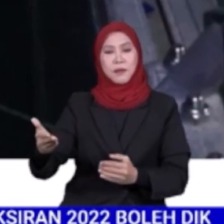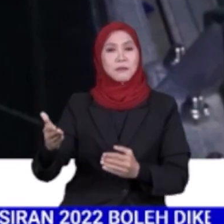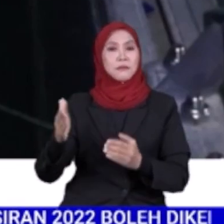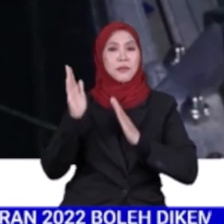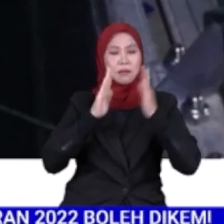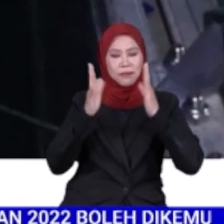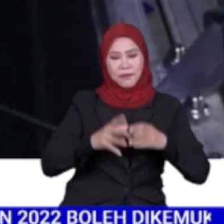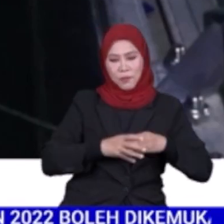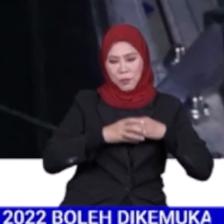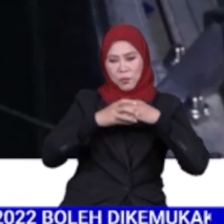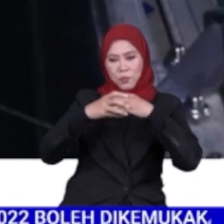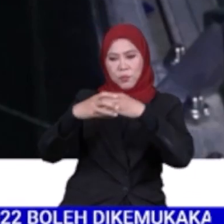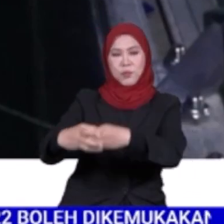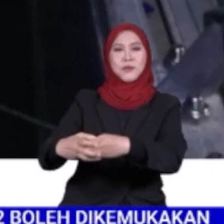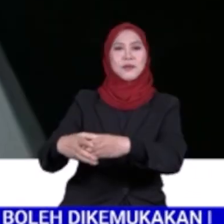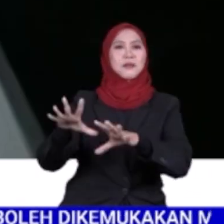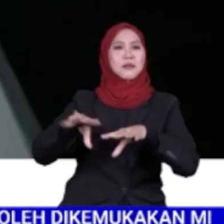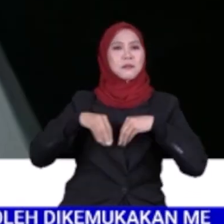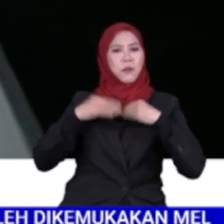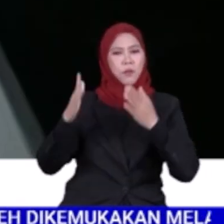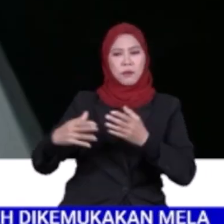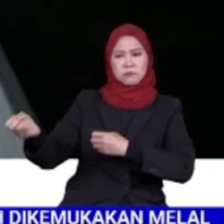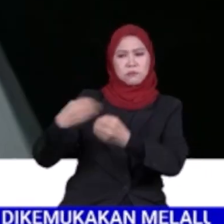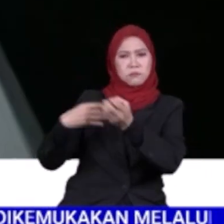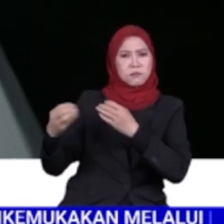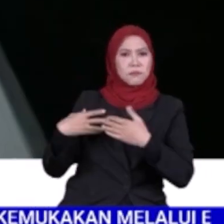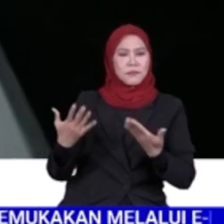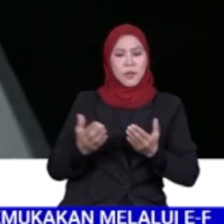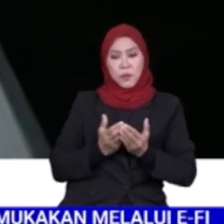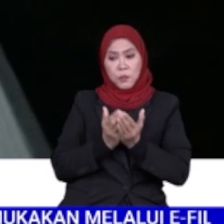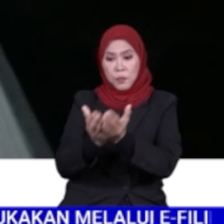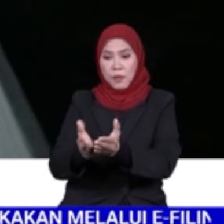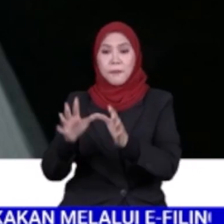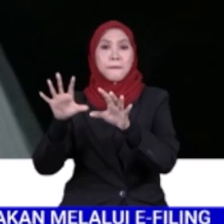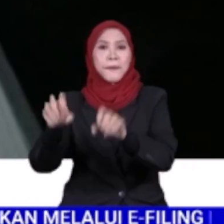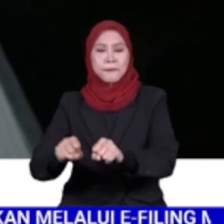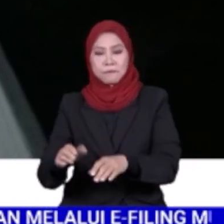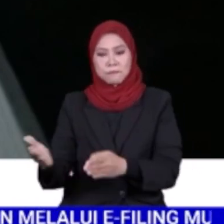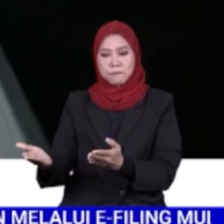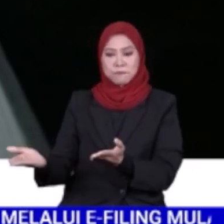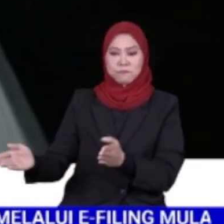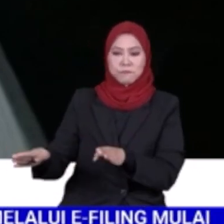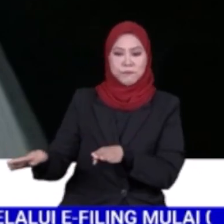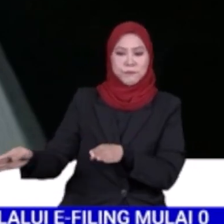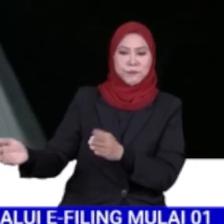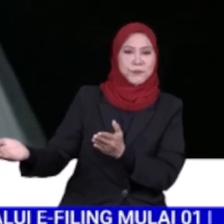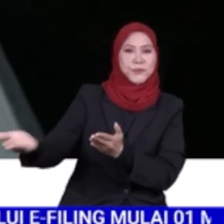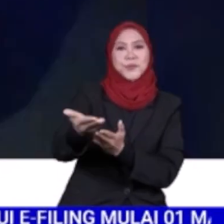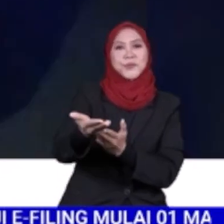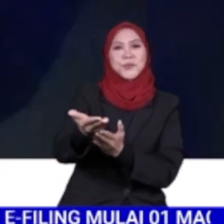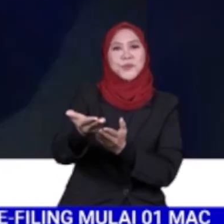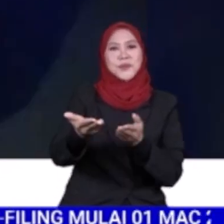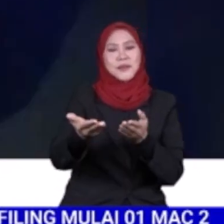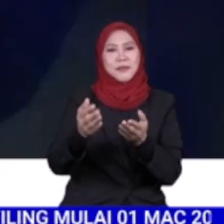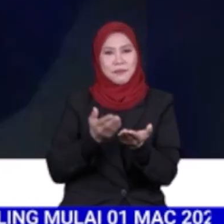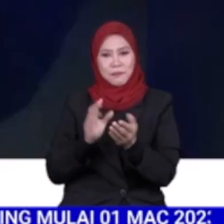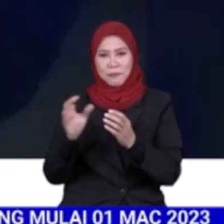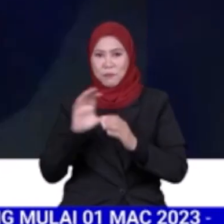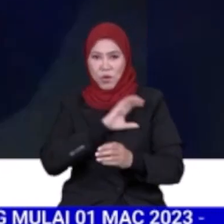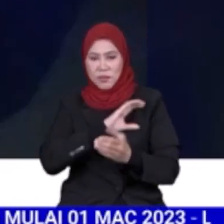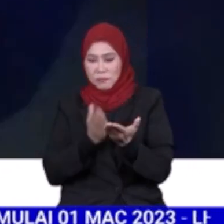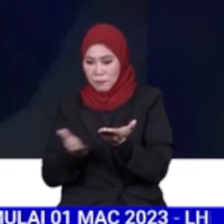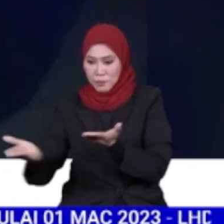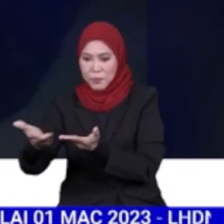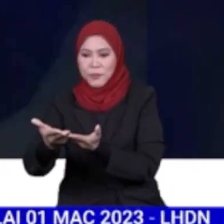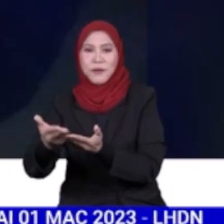digerakkan ke lokasi sebaiknya menerima maklumat orang awam dan berjaya meminta buat berkenaan semua lelaki berisi 23